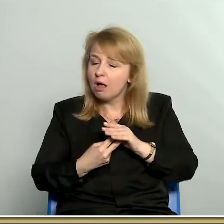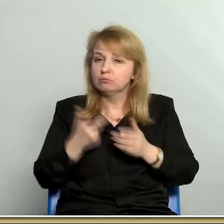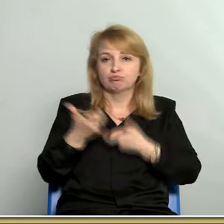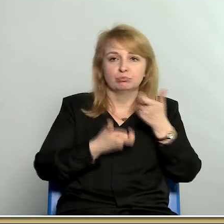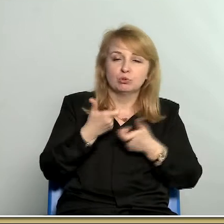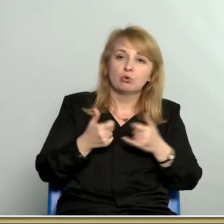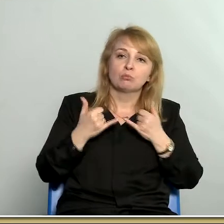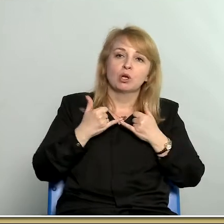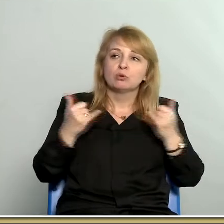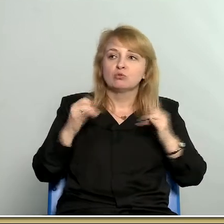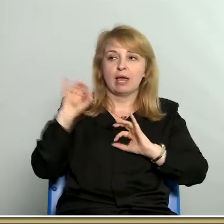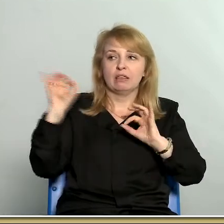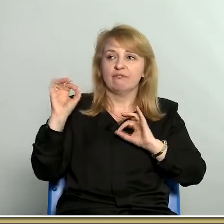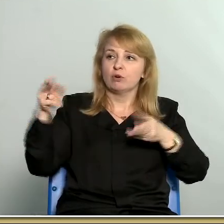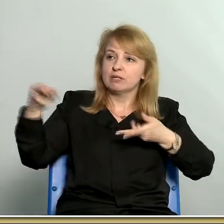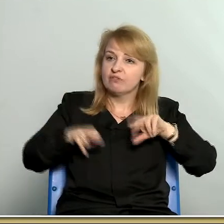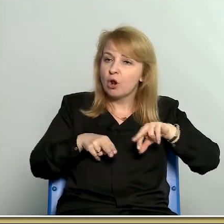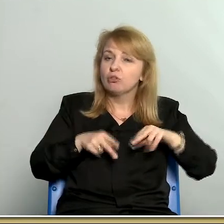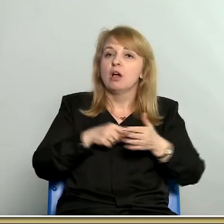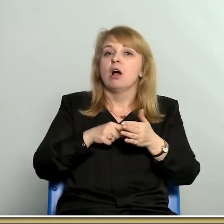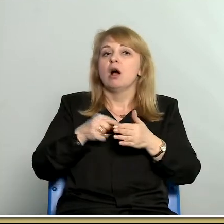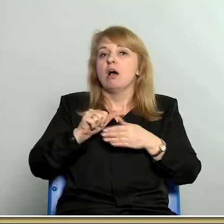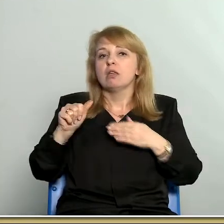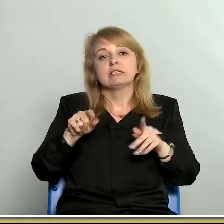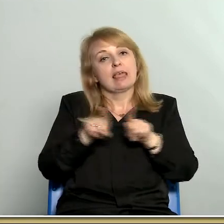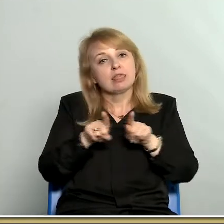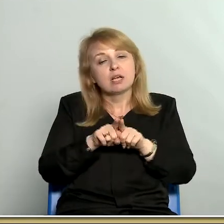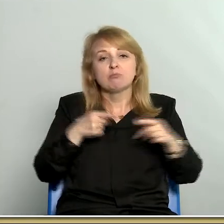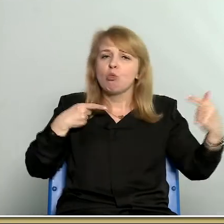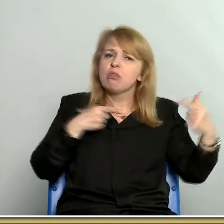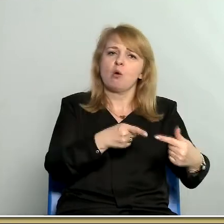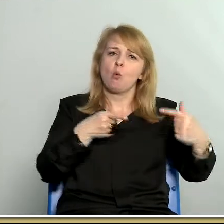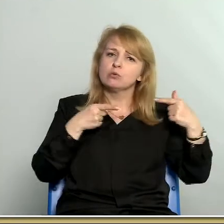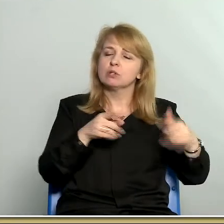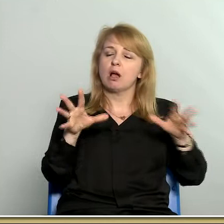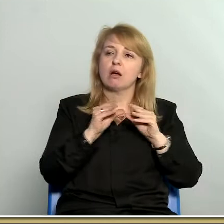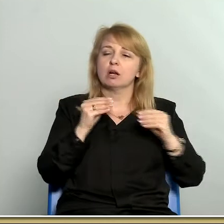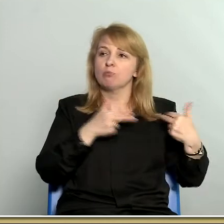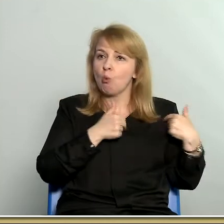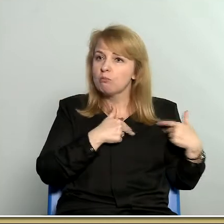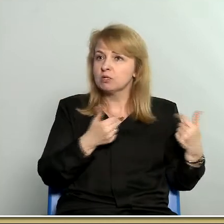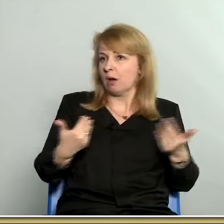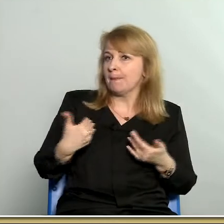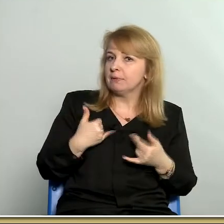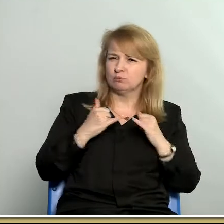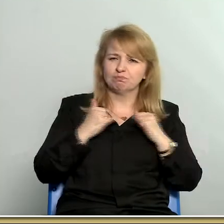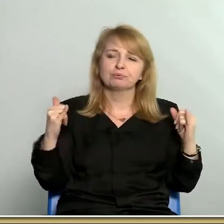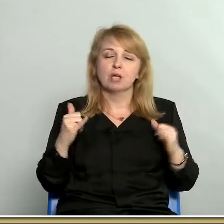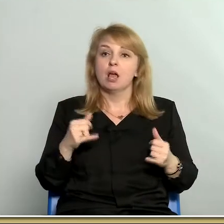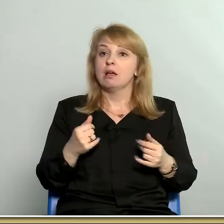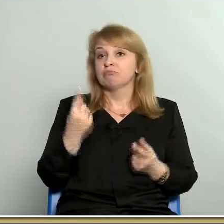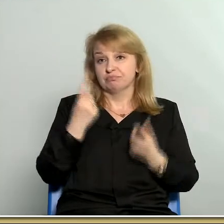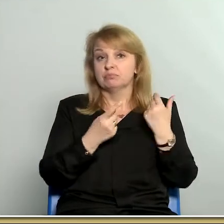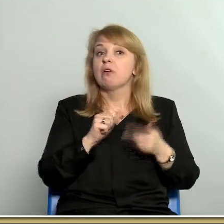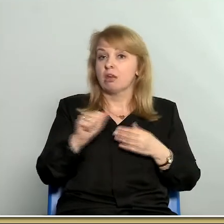instrumenty zwrotne, no to oczywiście to się przejawiało w negocjacjach, rozmowach z komisją, nawet w niektórych osiach mamy